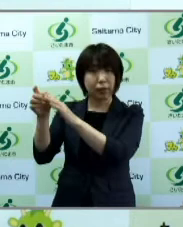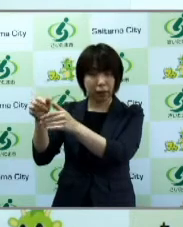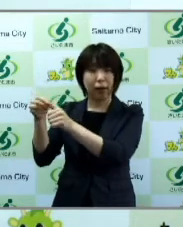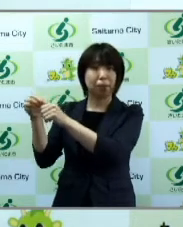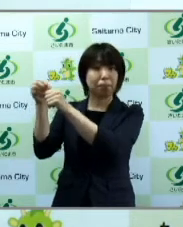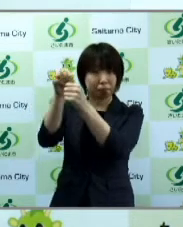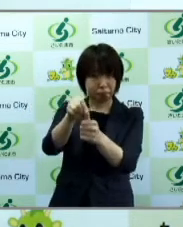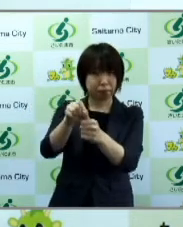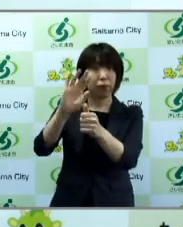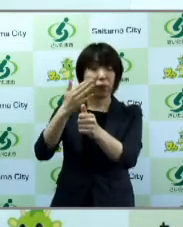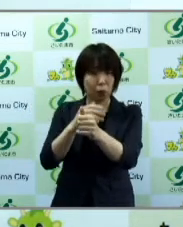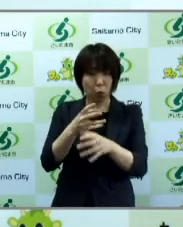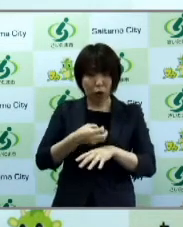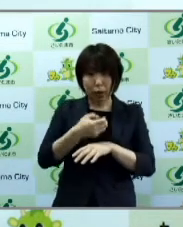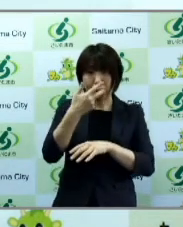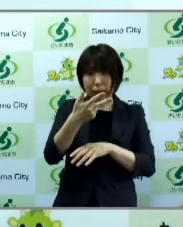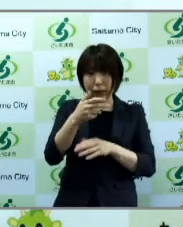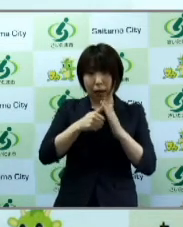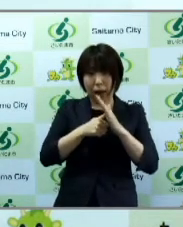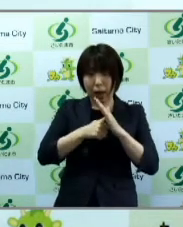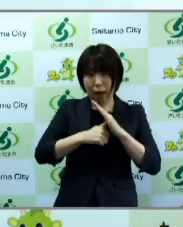ないということですか。